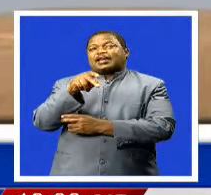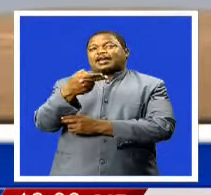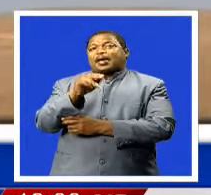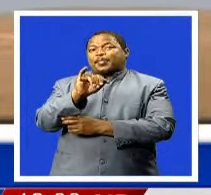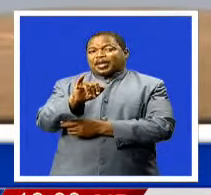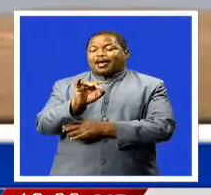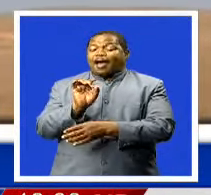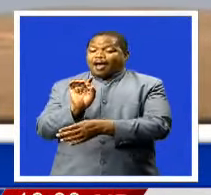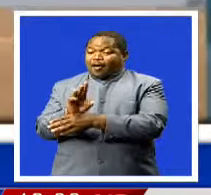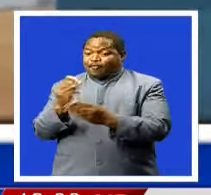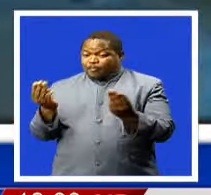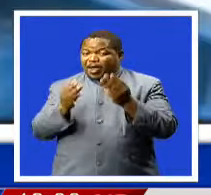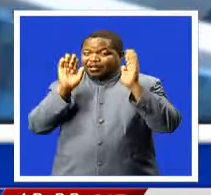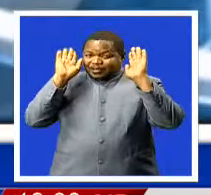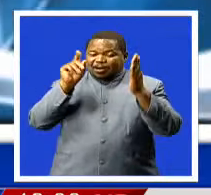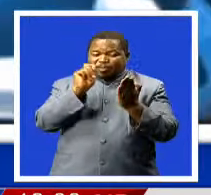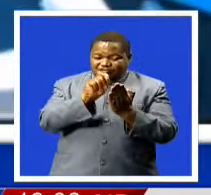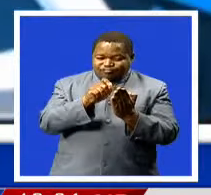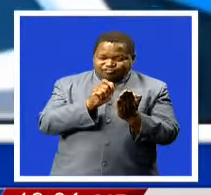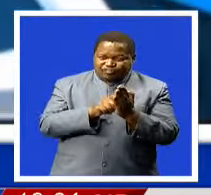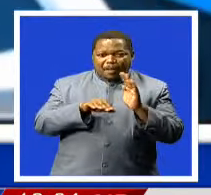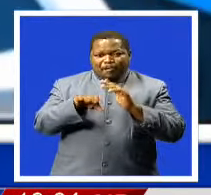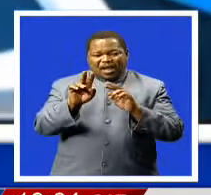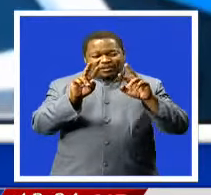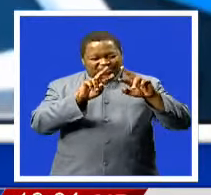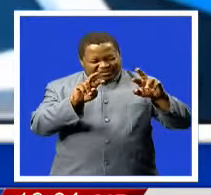tibika ngelivela seSwatini.